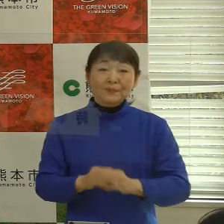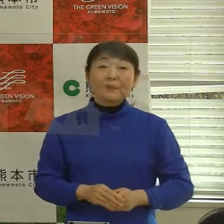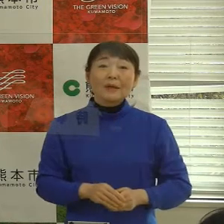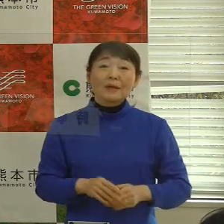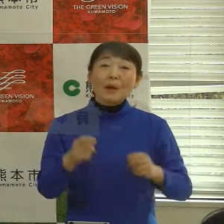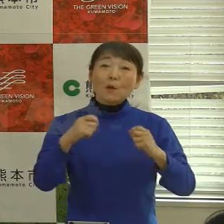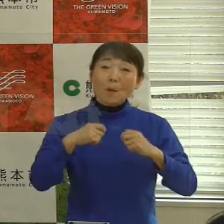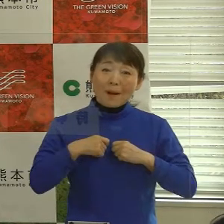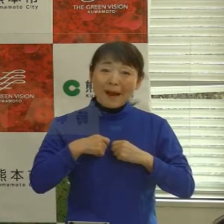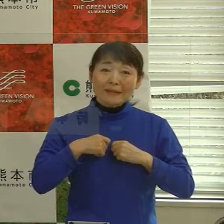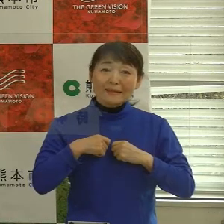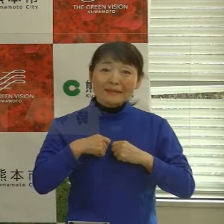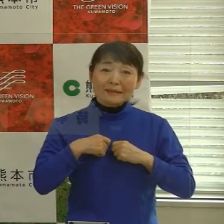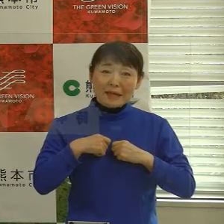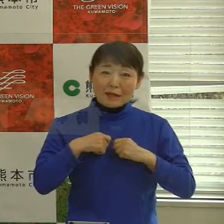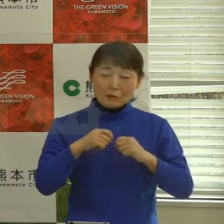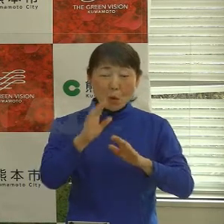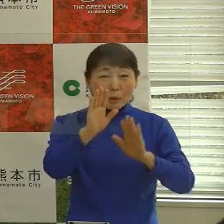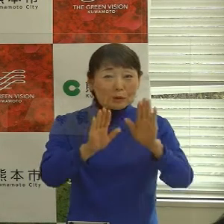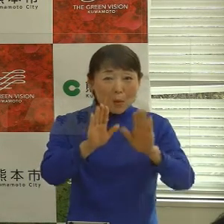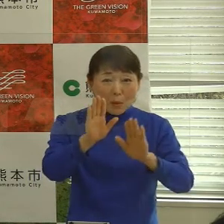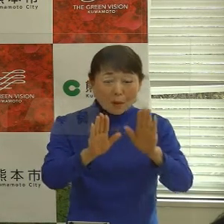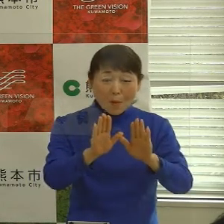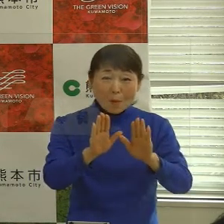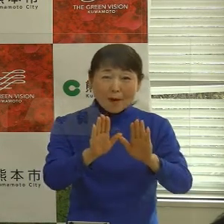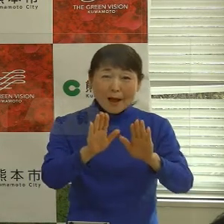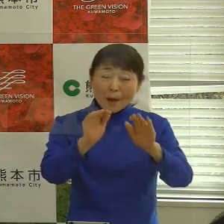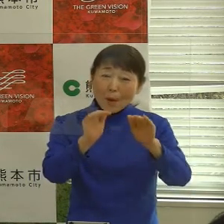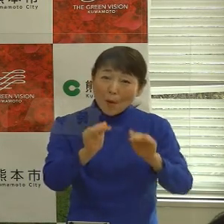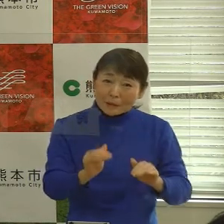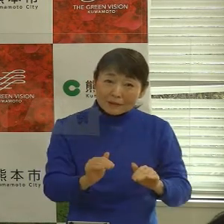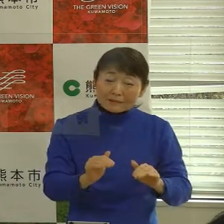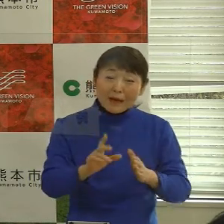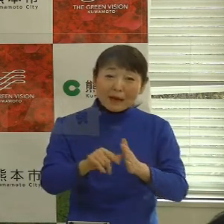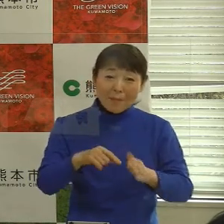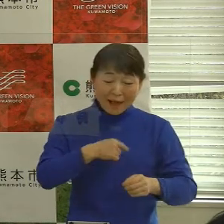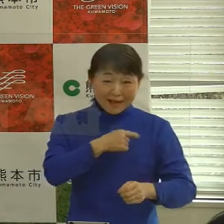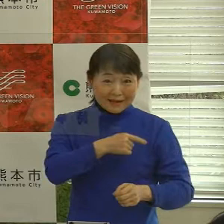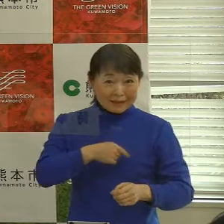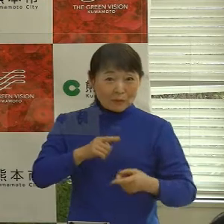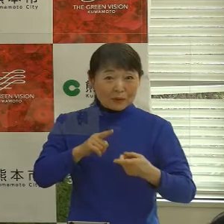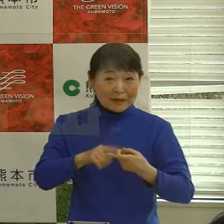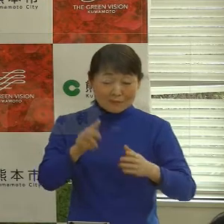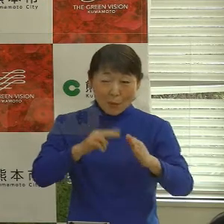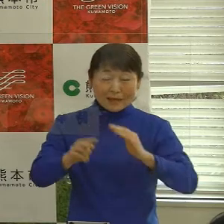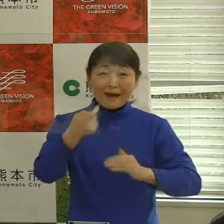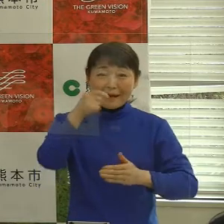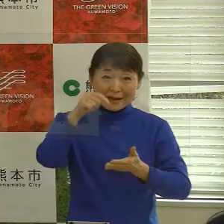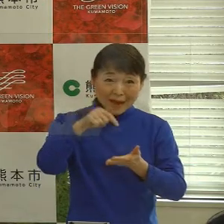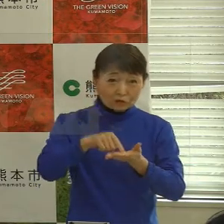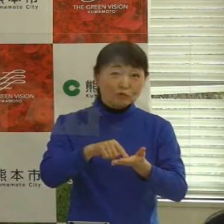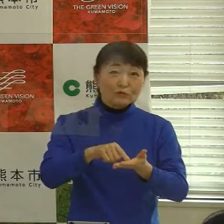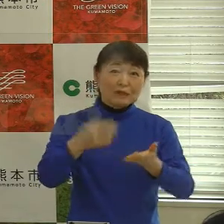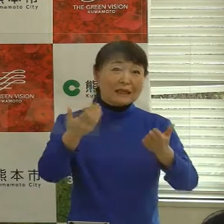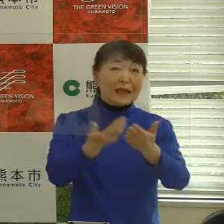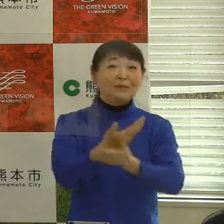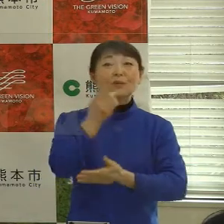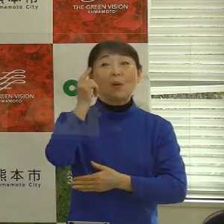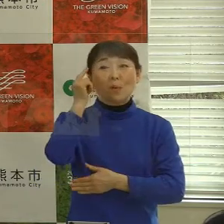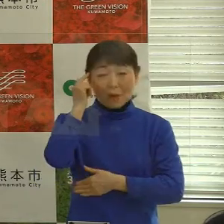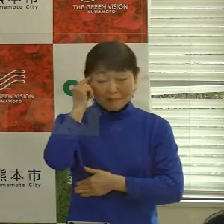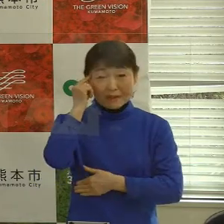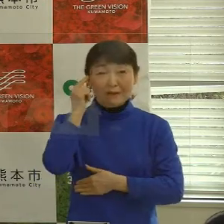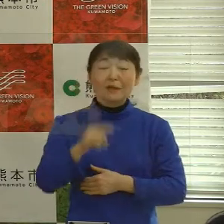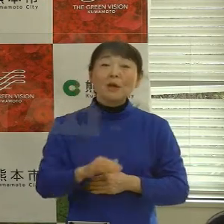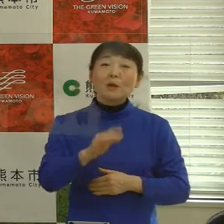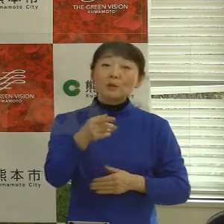感染状況が少しずつ落ち着いてくると皆さんも気分的にお出かけしやすくなるんではないかなというふうに思いますので、そういう意味では